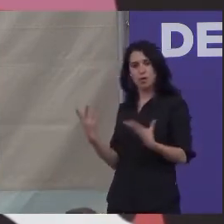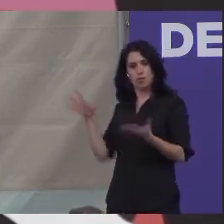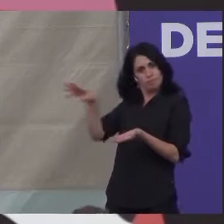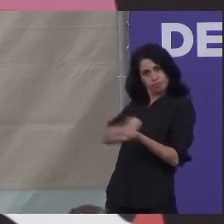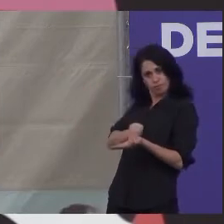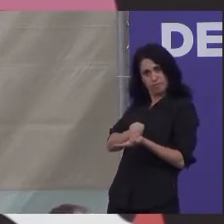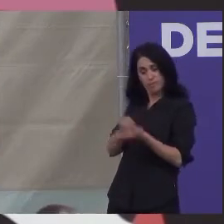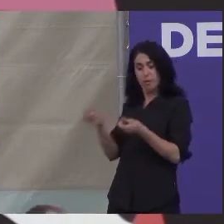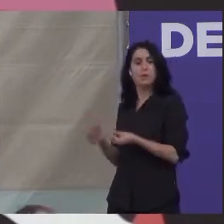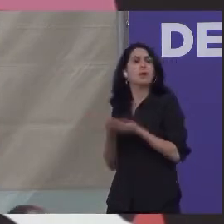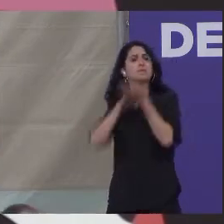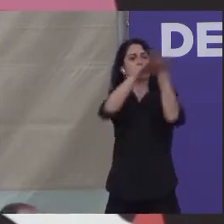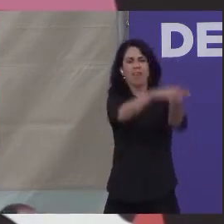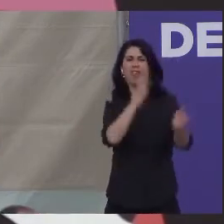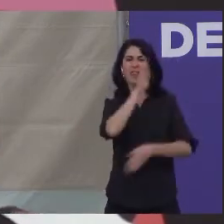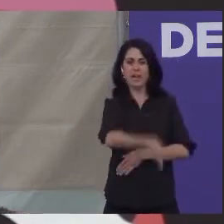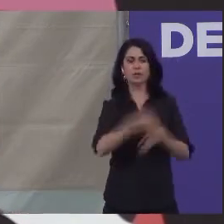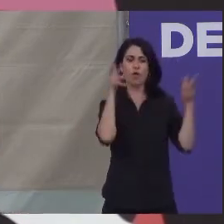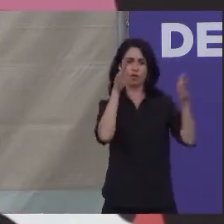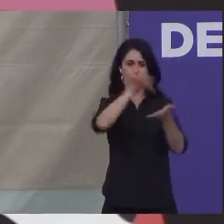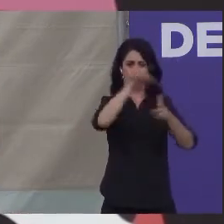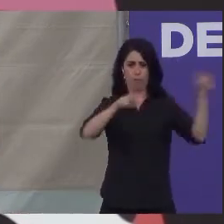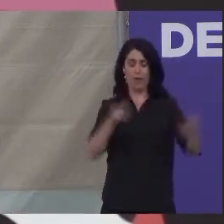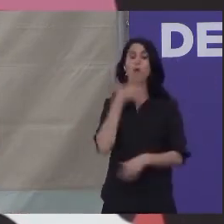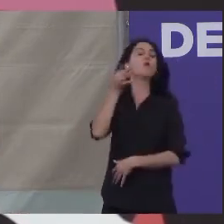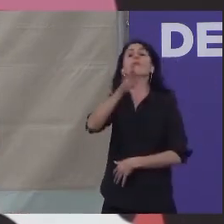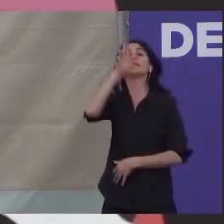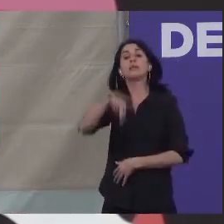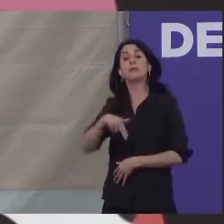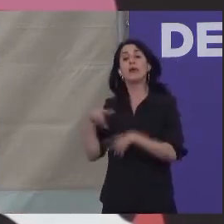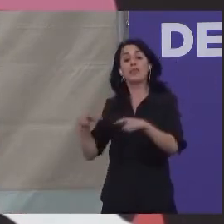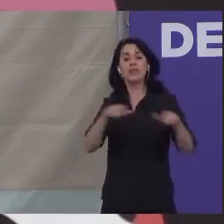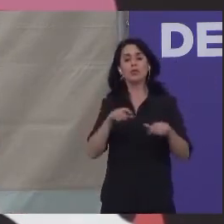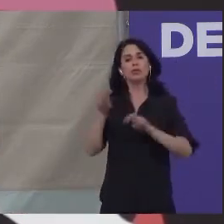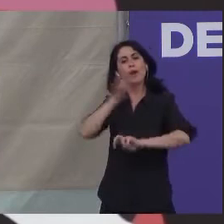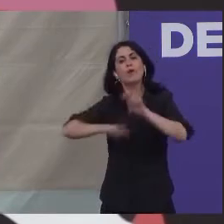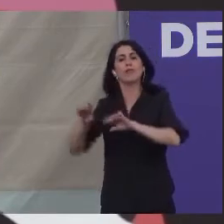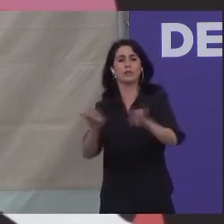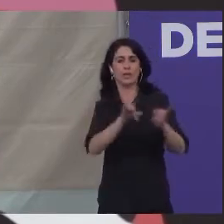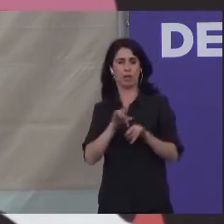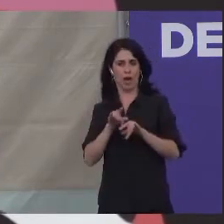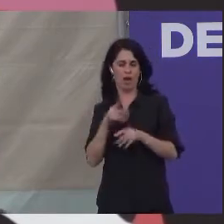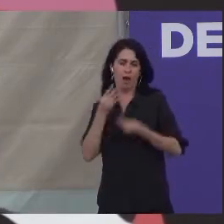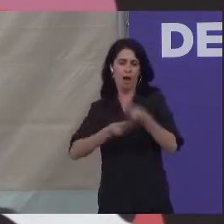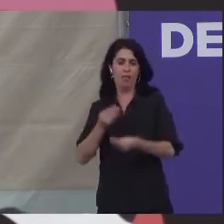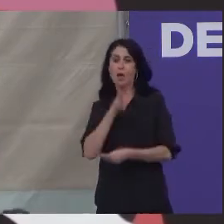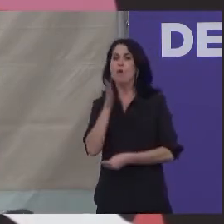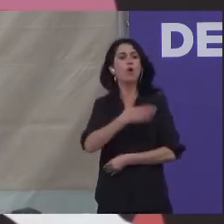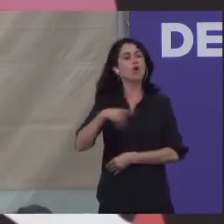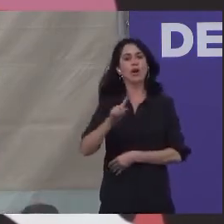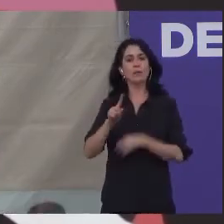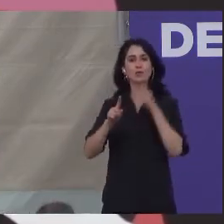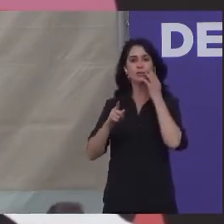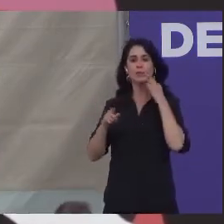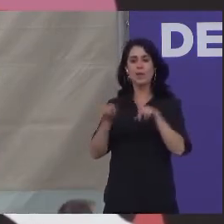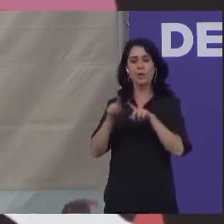Ciutadà. Estos 10 representants de cercles s'elegiran, a més, amb correcció territorial per tal de que no estigui concentrat en els